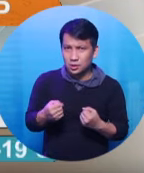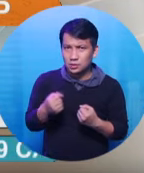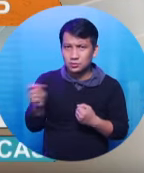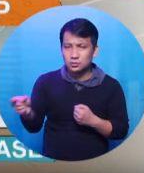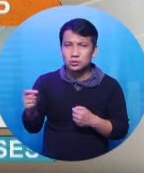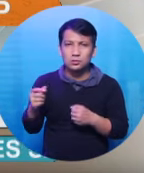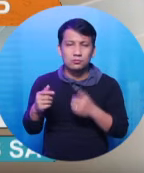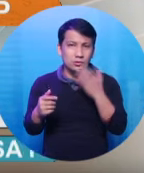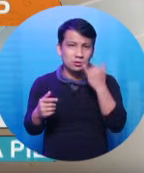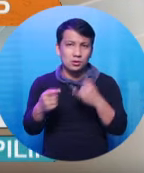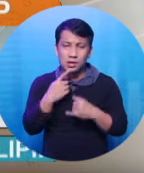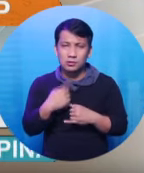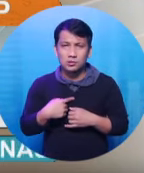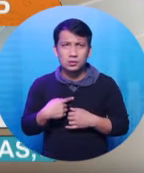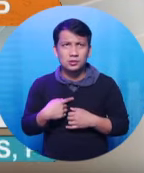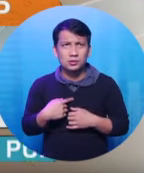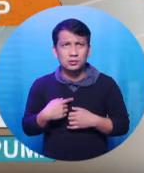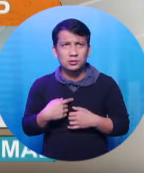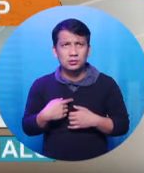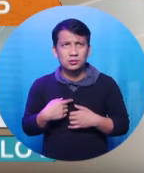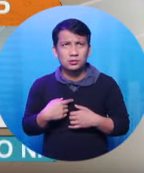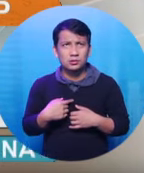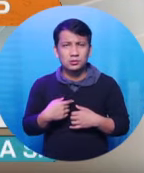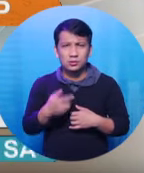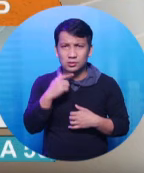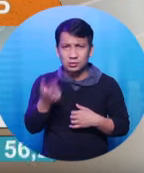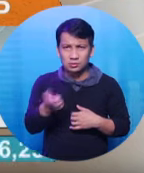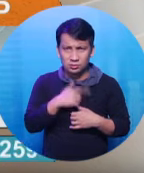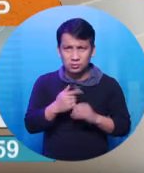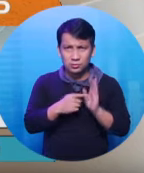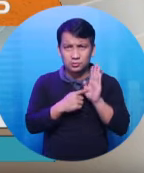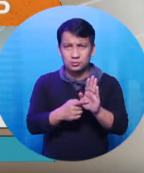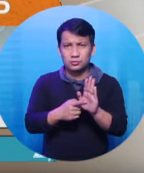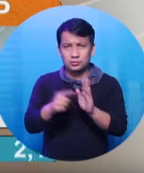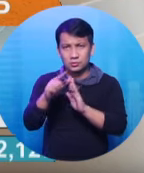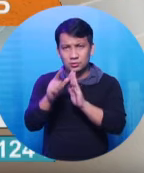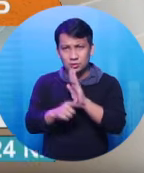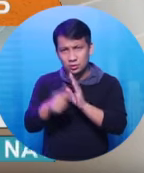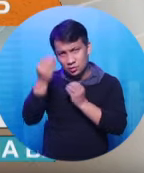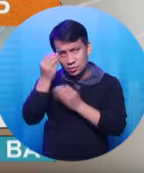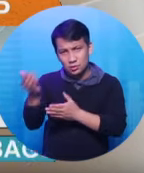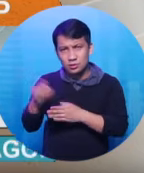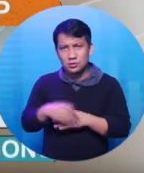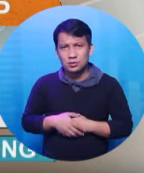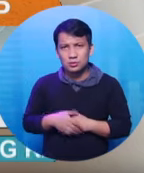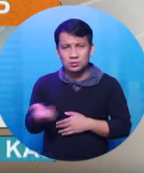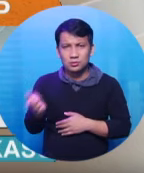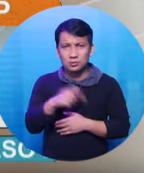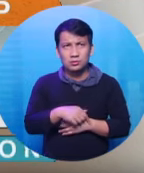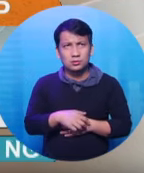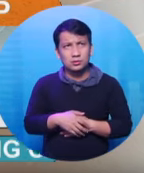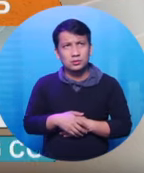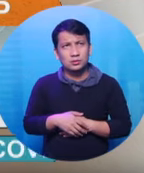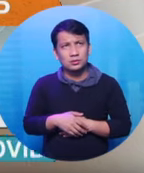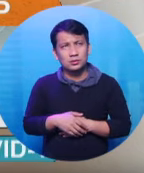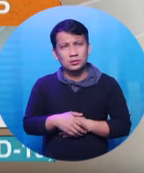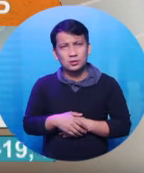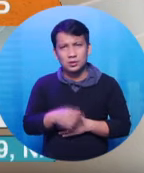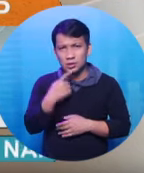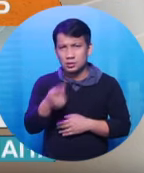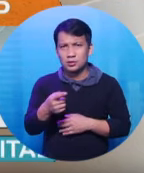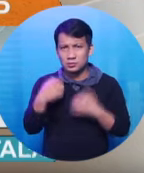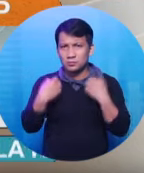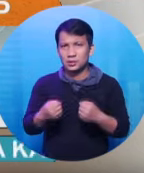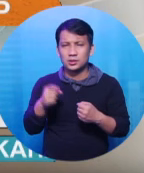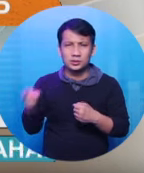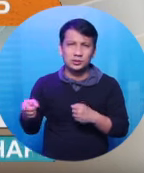kaso. Pasensya na, ma'am, ha? Para ako rin po on my part, papakita ko po yan sa abogado namin Actually, din abogado, abogado to make sure na malakas